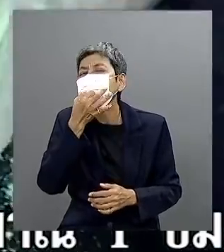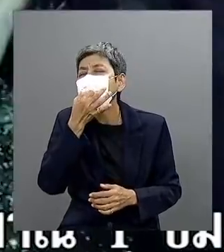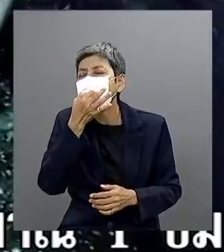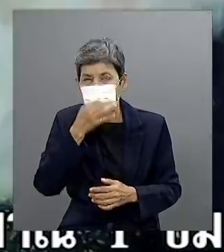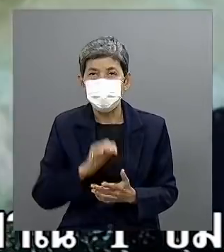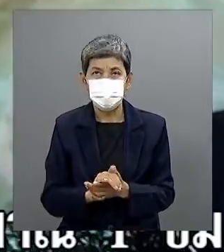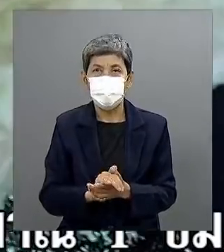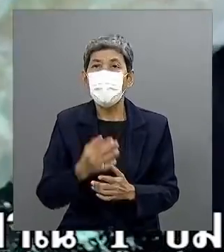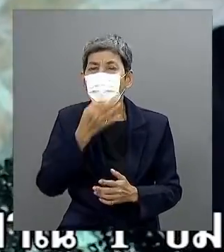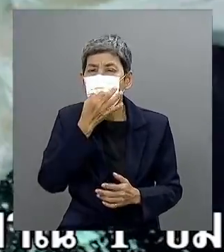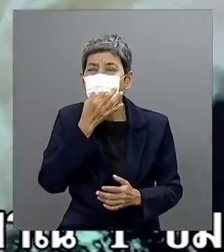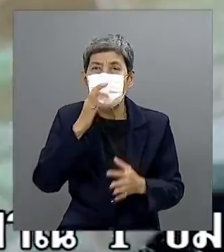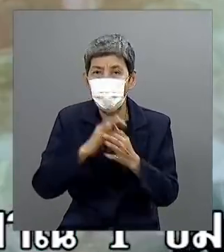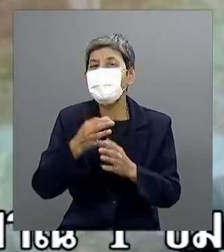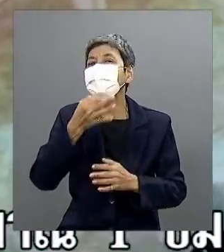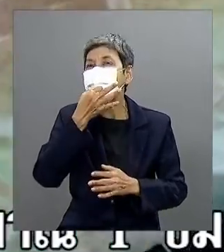ได้มาจากเกลือค่ะ